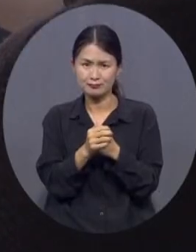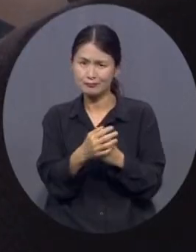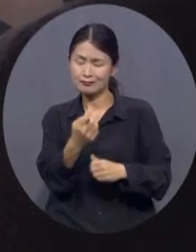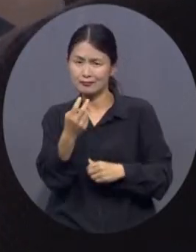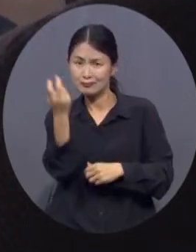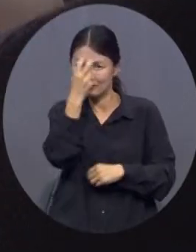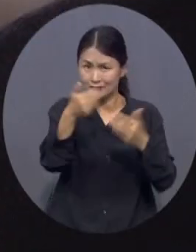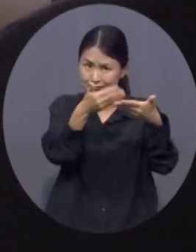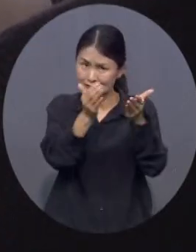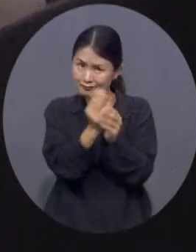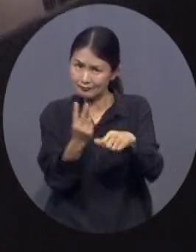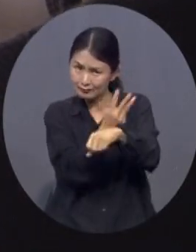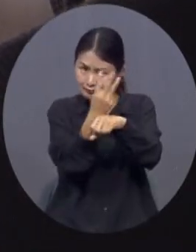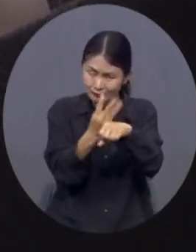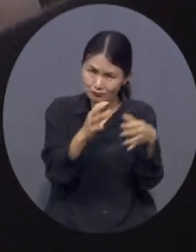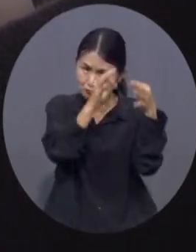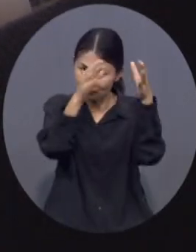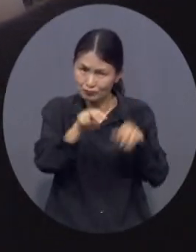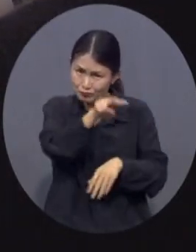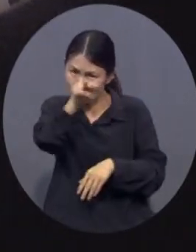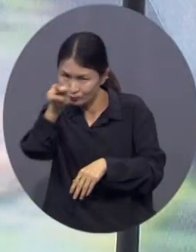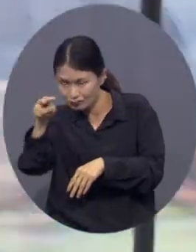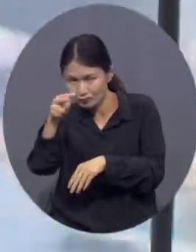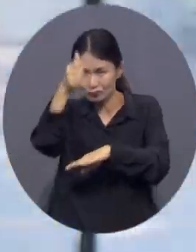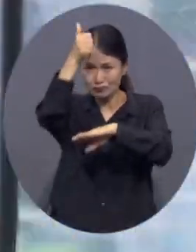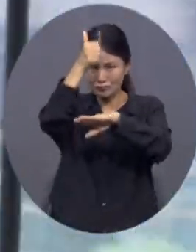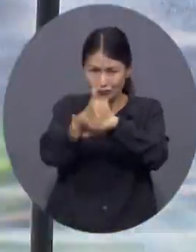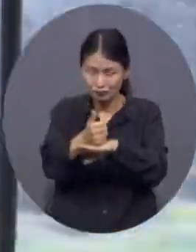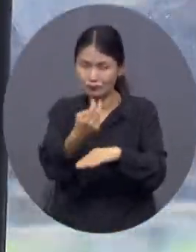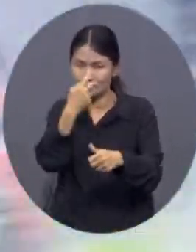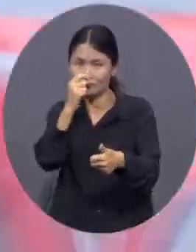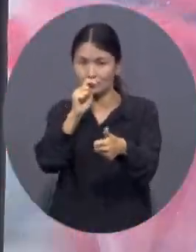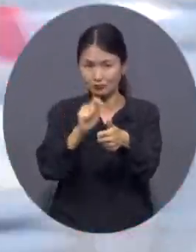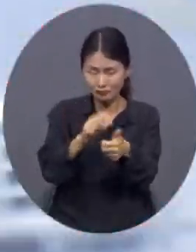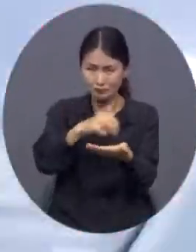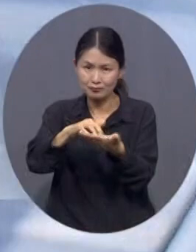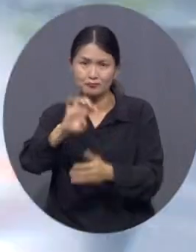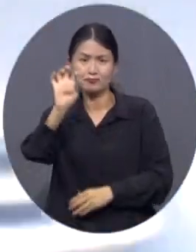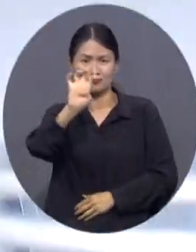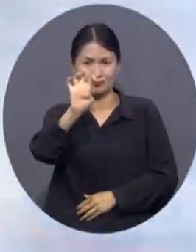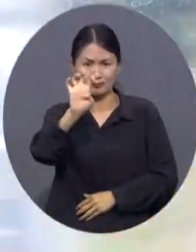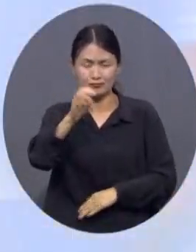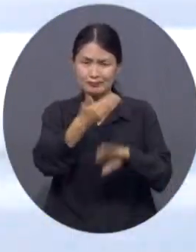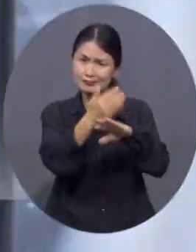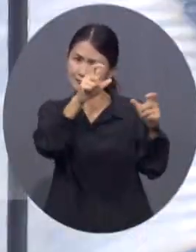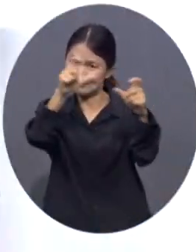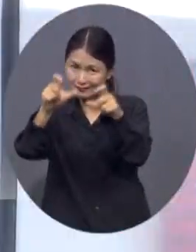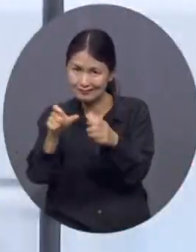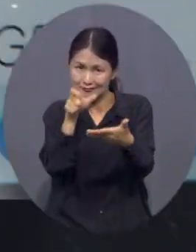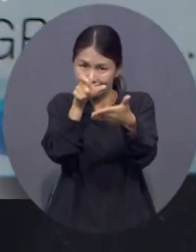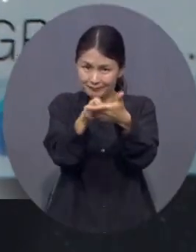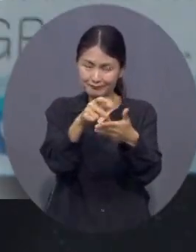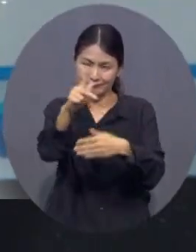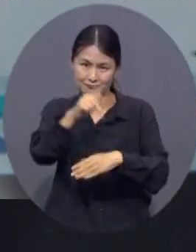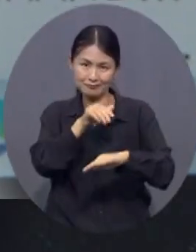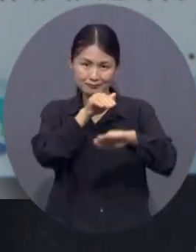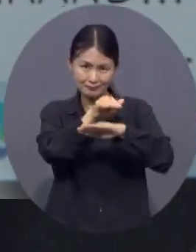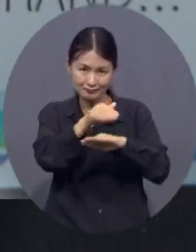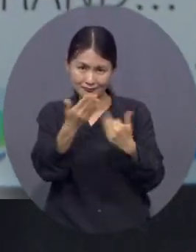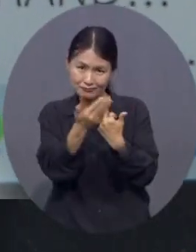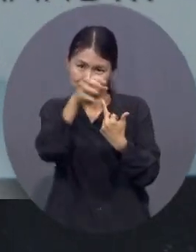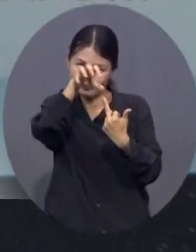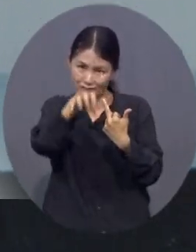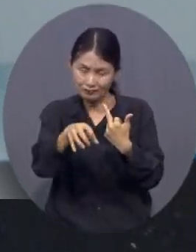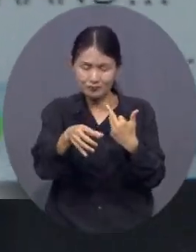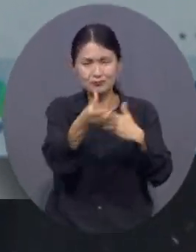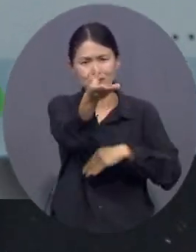단속팀이 3시간 동안 살펴본 결과 적발된 렌터카만 40대. 이렇게 다른 지역에 등록된 렌터카를 제주에서